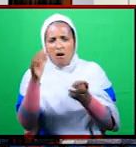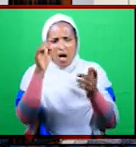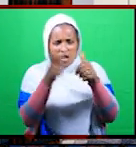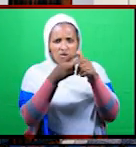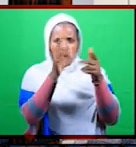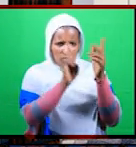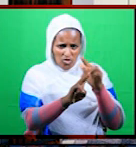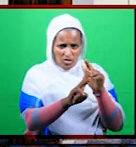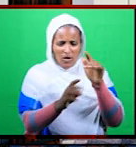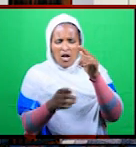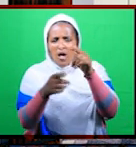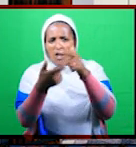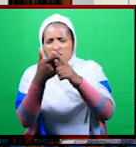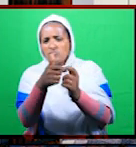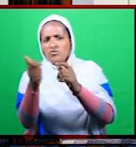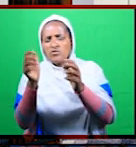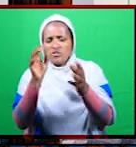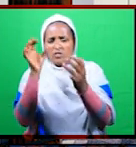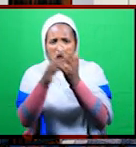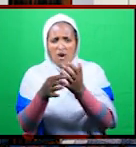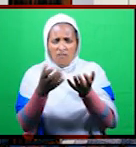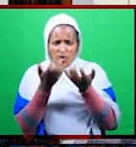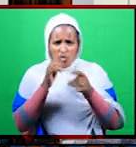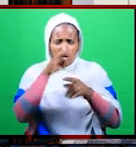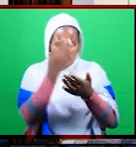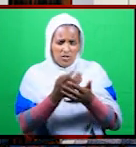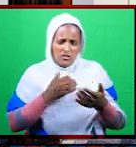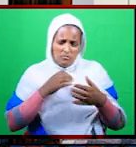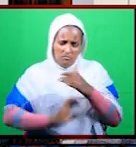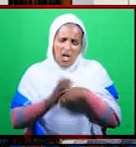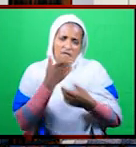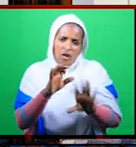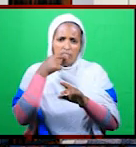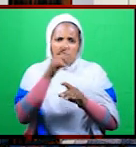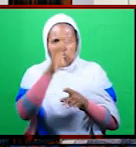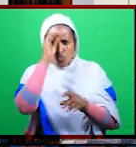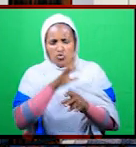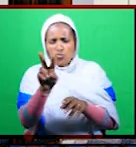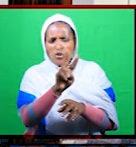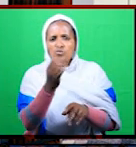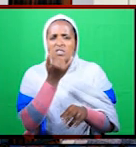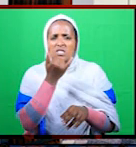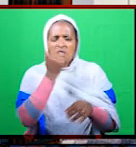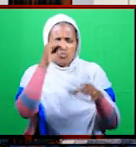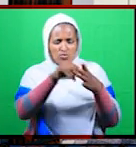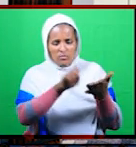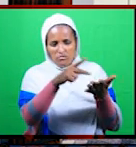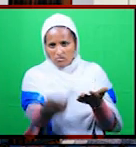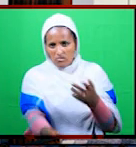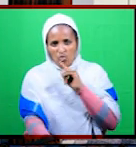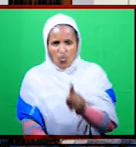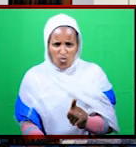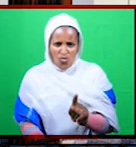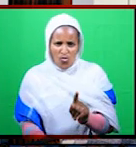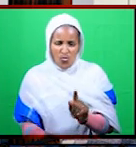ጠርዝ የነካ ደግሞ ይሄ አንዱ ጠርዝ ነው። በሌላ ጠርዝ የነካ ደግሞ ትዳር እፈልጋለሁ ልጅ ግን አልፈልግም የሚሉ ደግሞ ሰዎች አሉ። ሁለቱም ስህተት ውስጥ የወደቁ